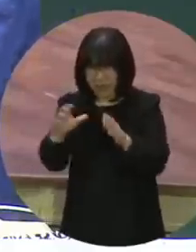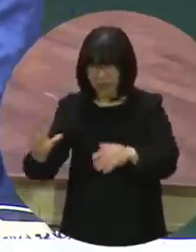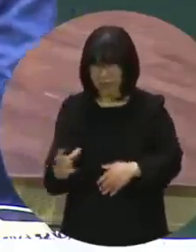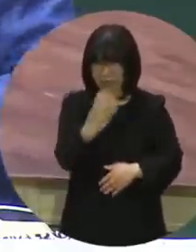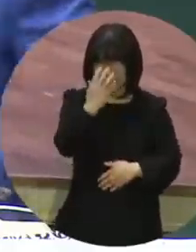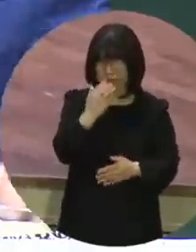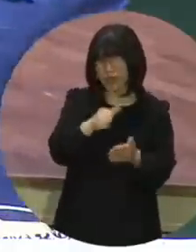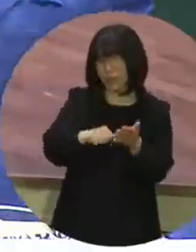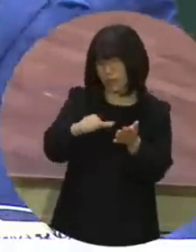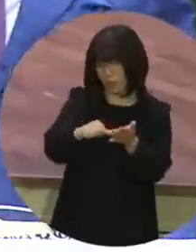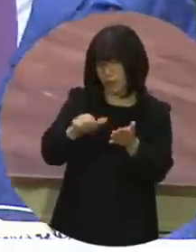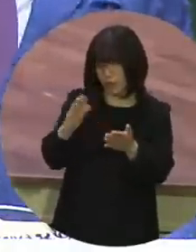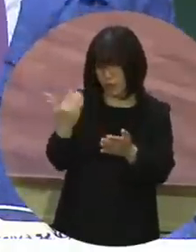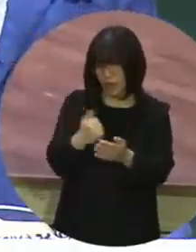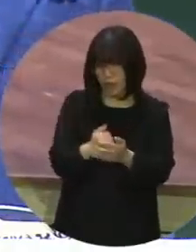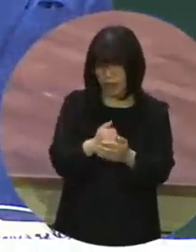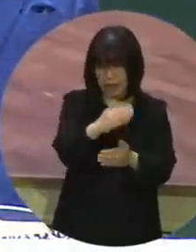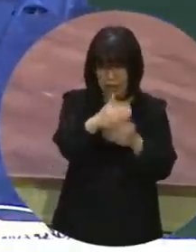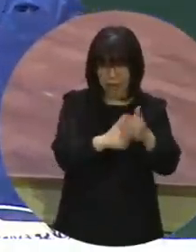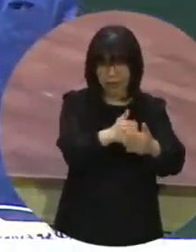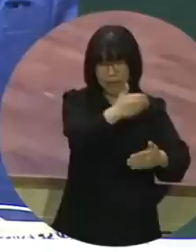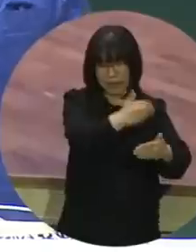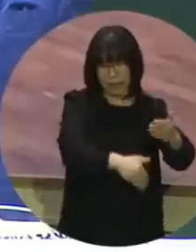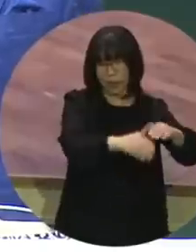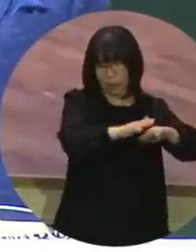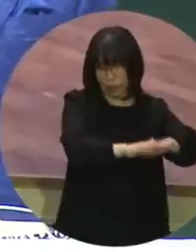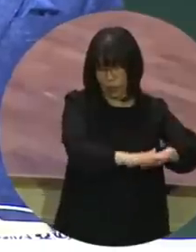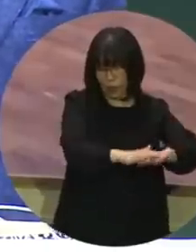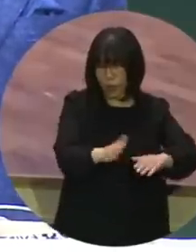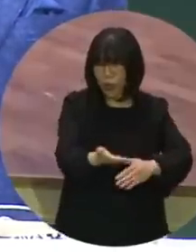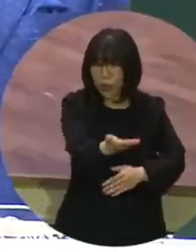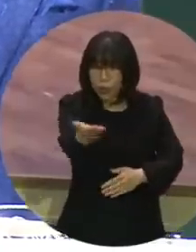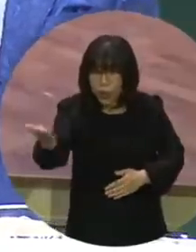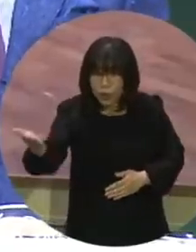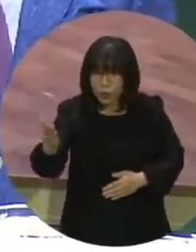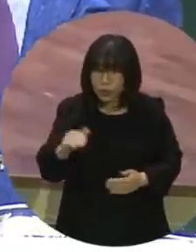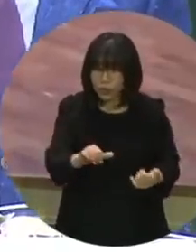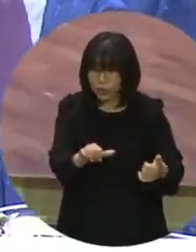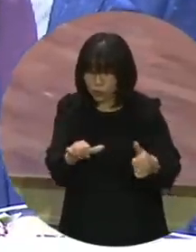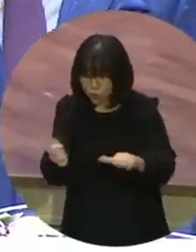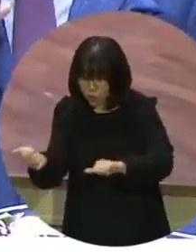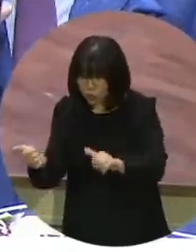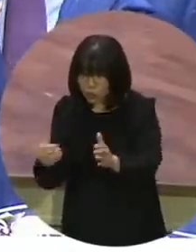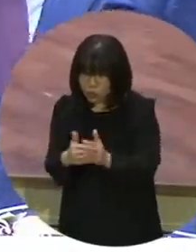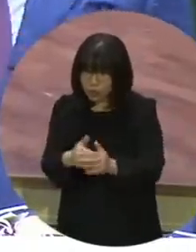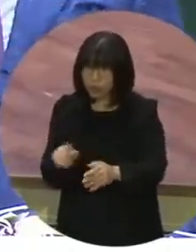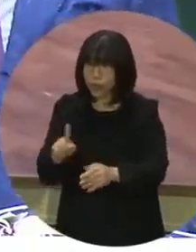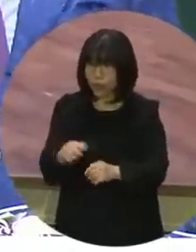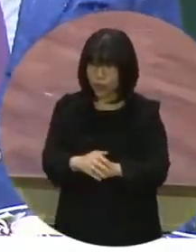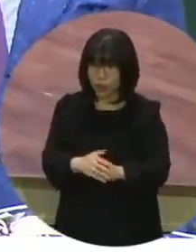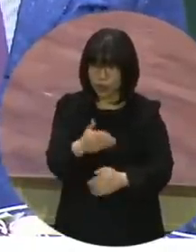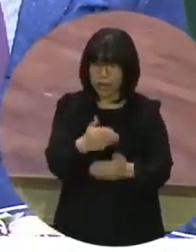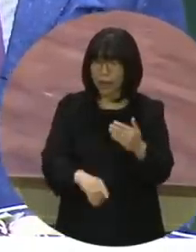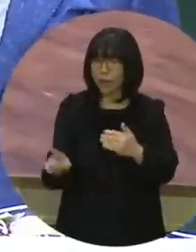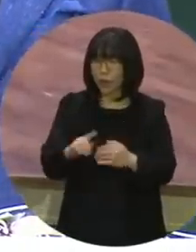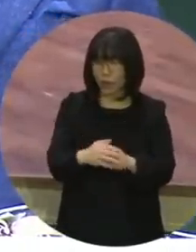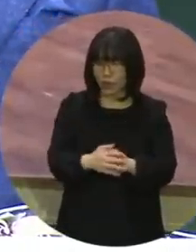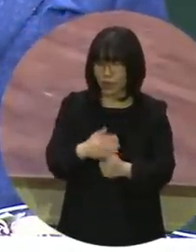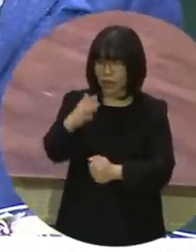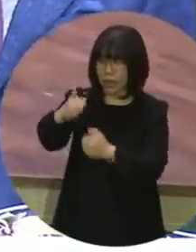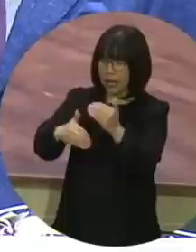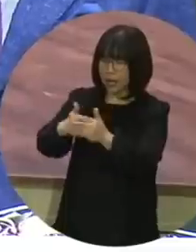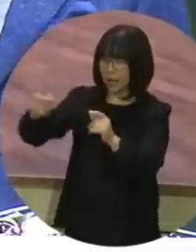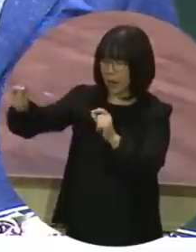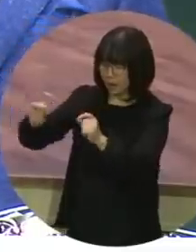하나님 앞에 남기는 거다. 우리가 세상 떠나면요, 남을 건 하나님 앞에 뭘 했냐? 하나님 앞에 얼마나 하나님